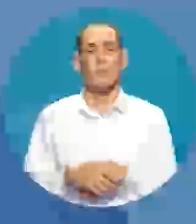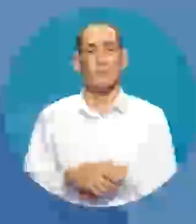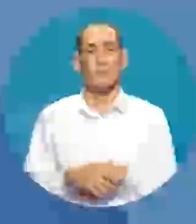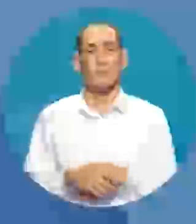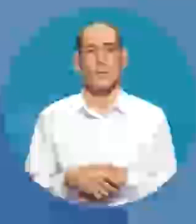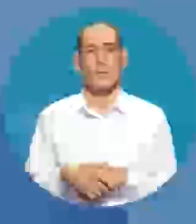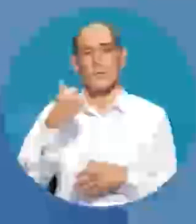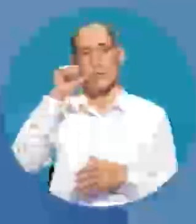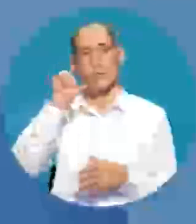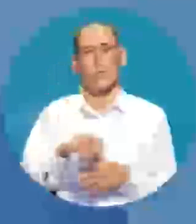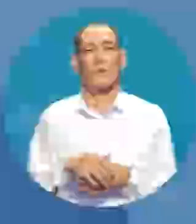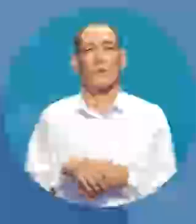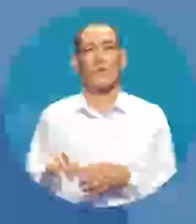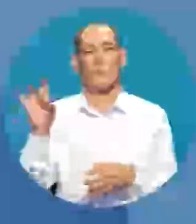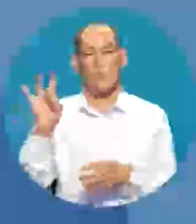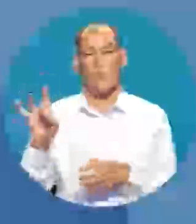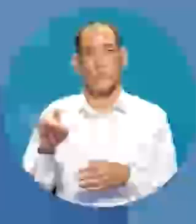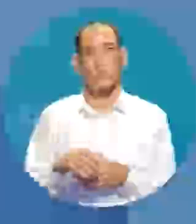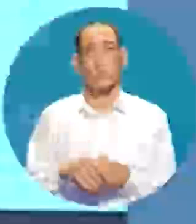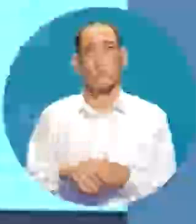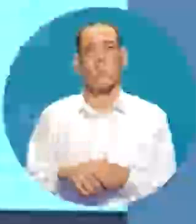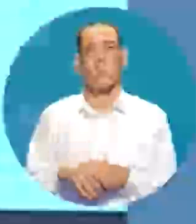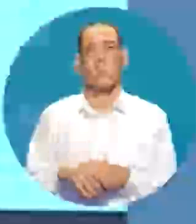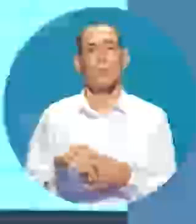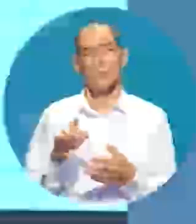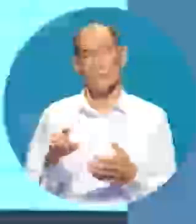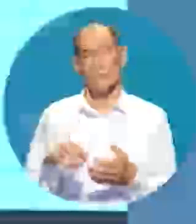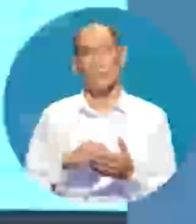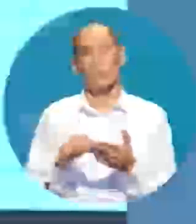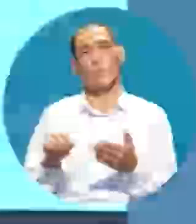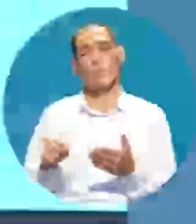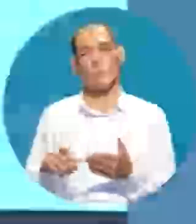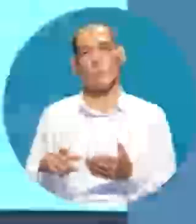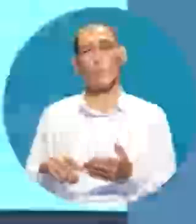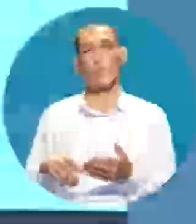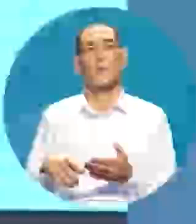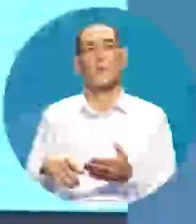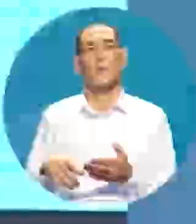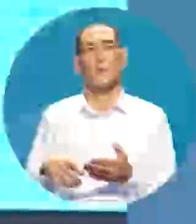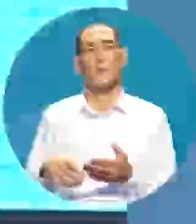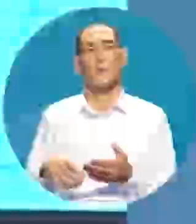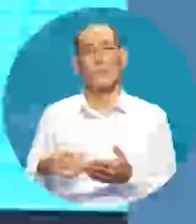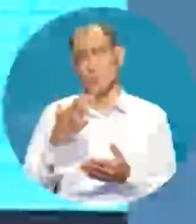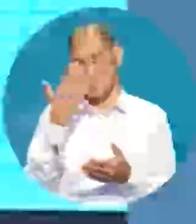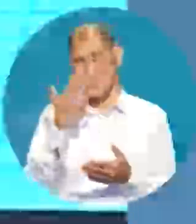танысамыз. Кеше әліппе сабағында әр әрібінің баспа түрі, жазба түрі,